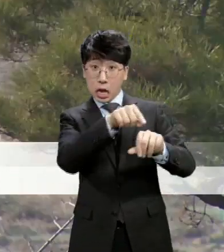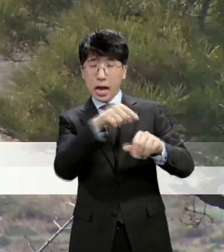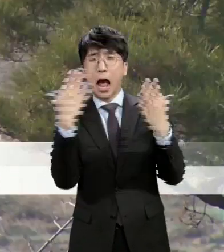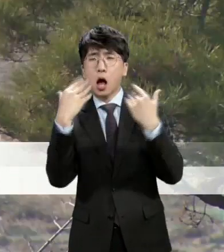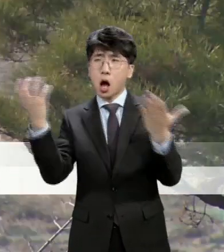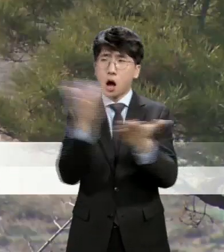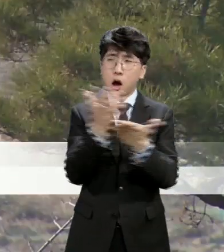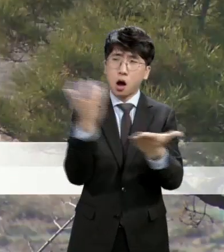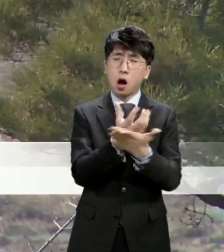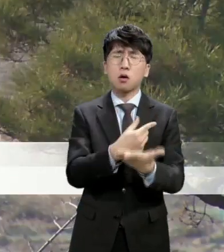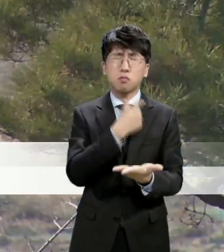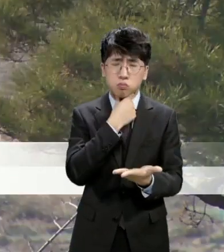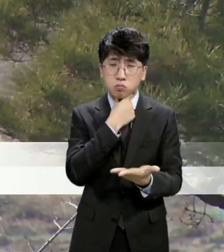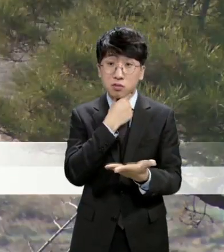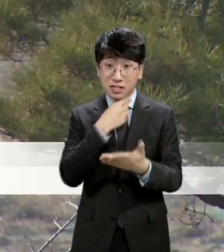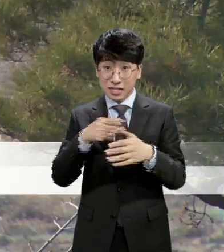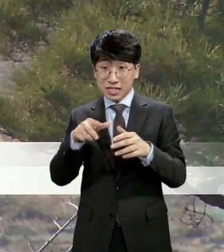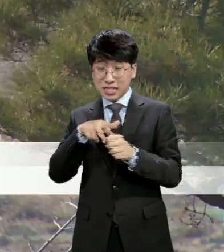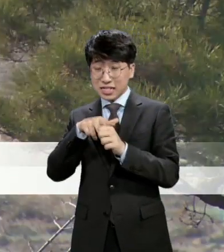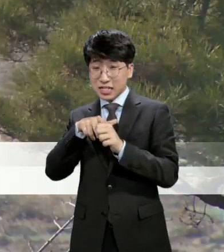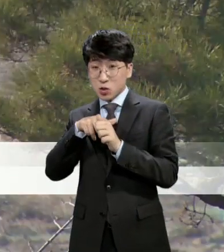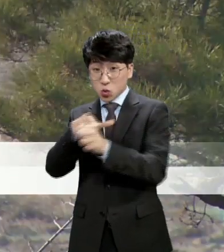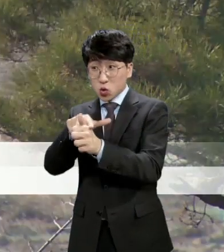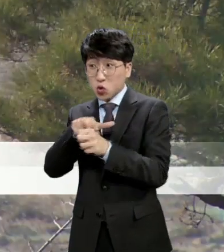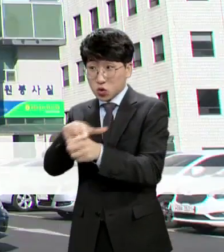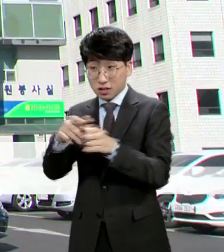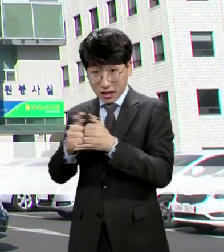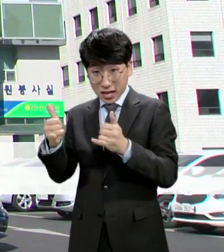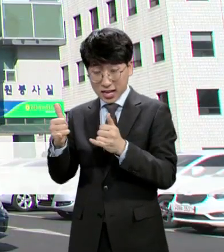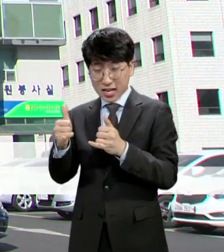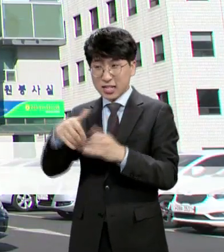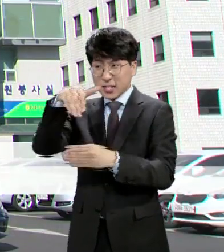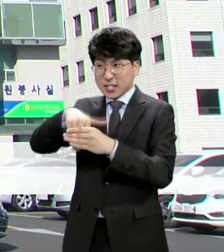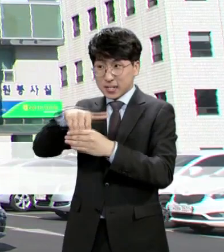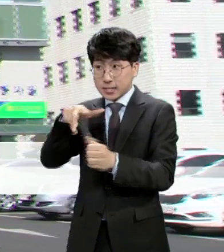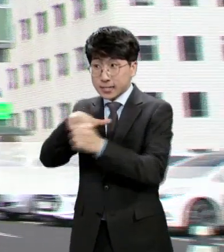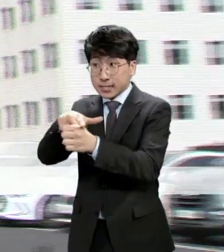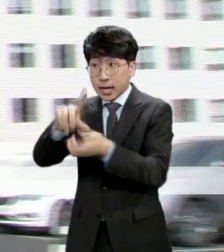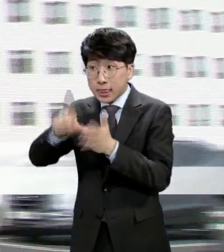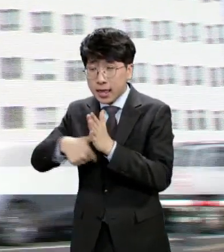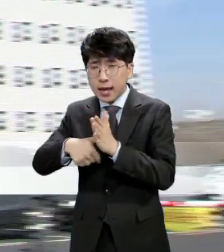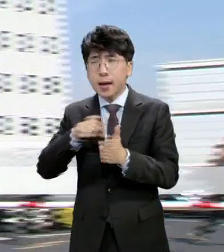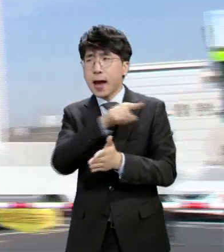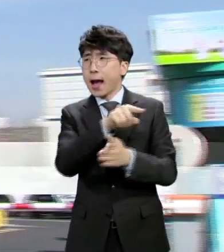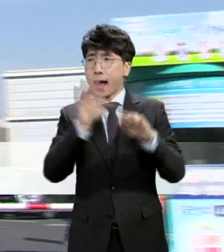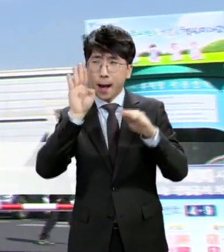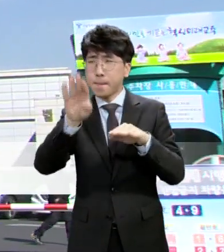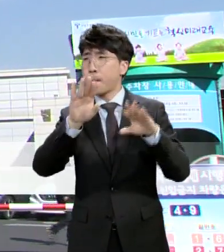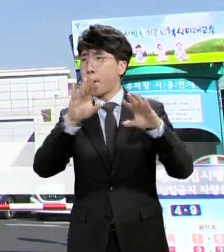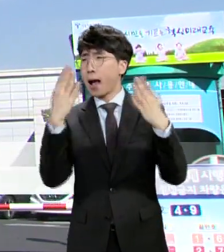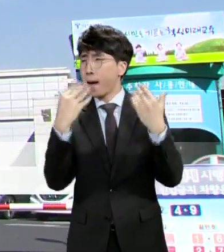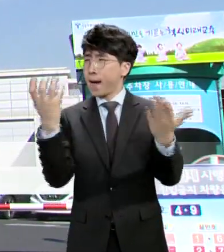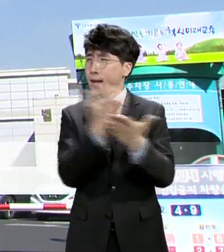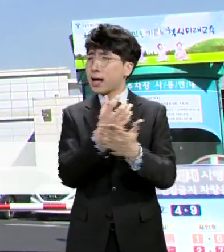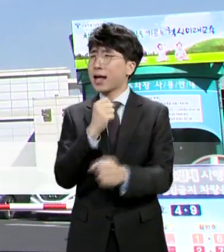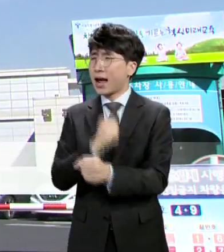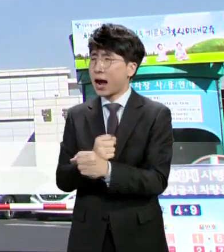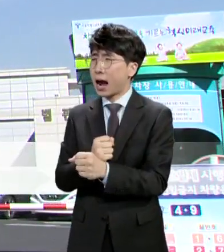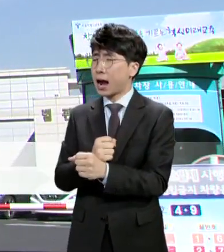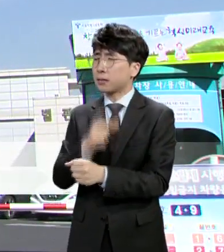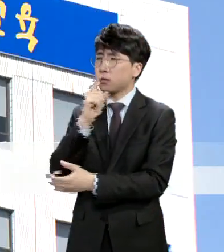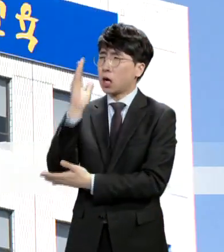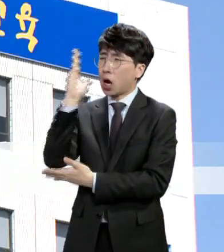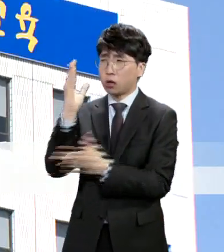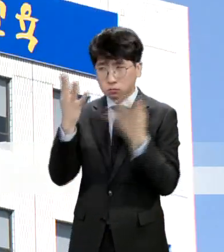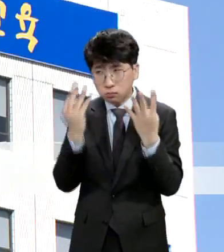선거철마다 공약으로 제시되어곤 했습니다. 하지만 서울시 교육청은 학생 수요 부족과 인근 학교